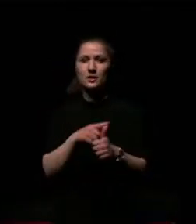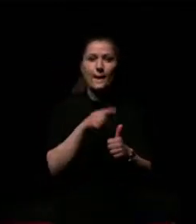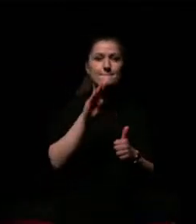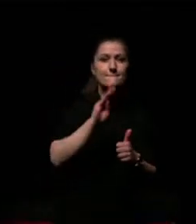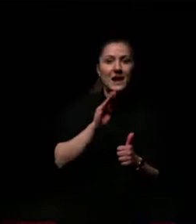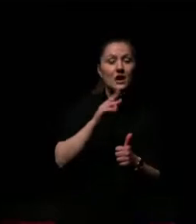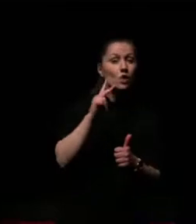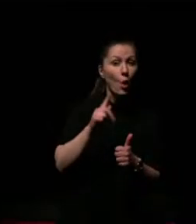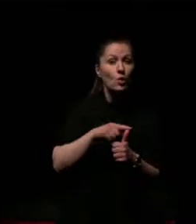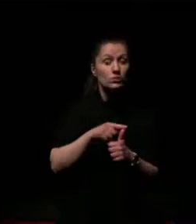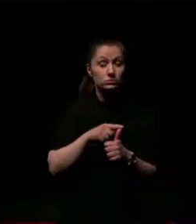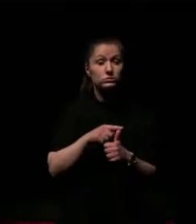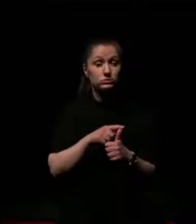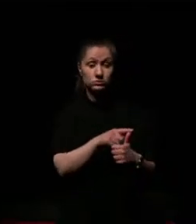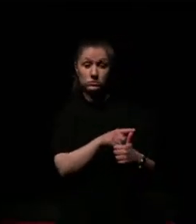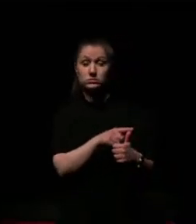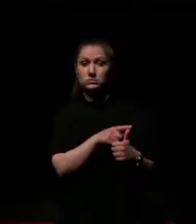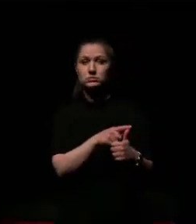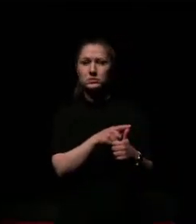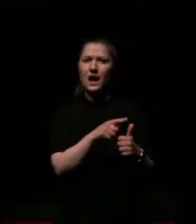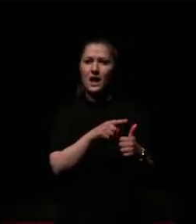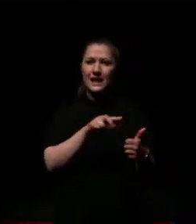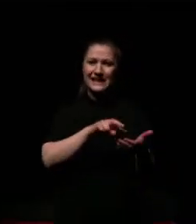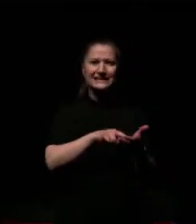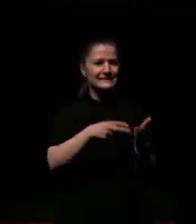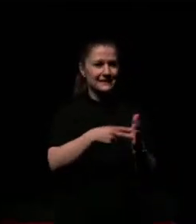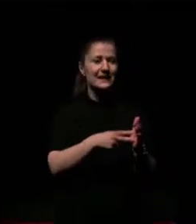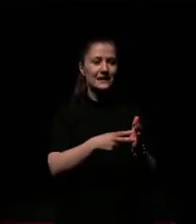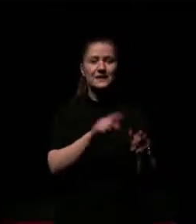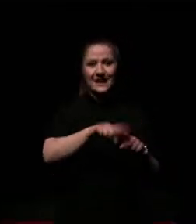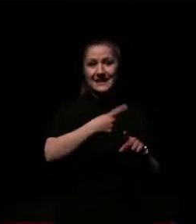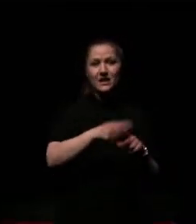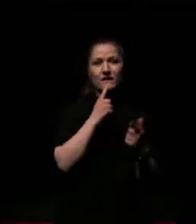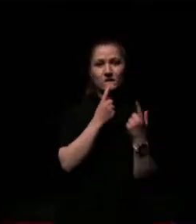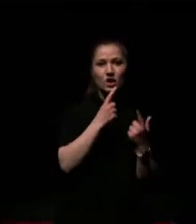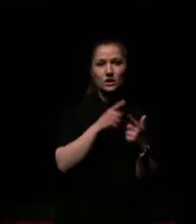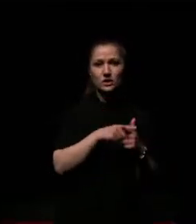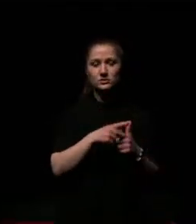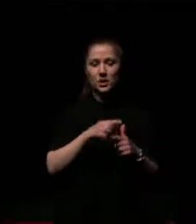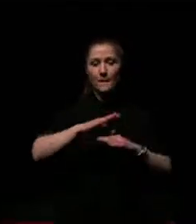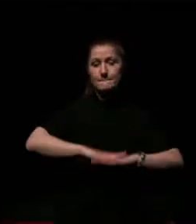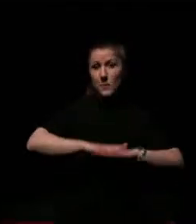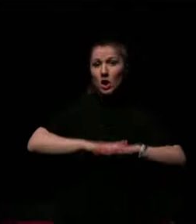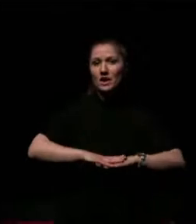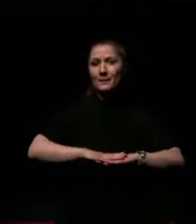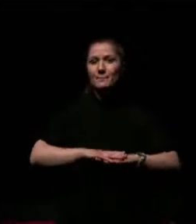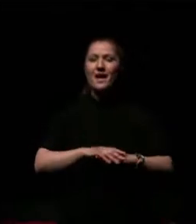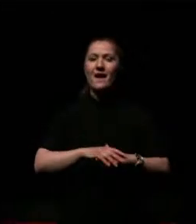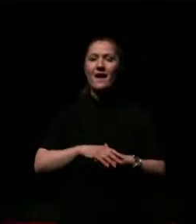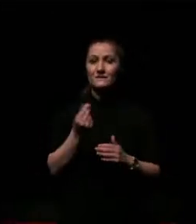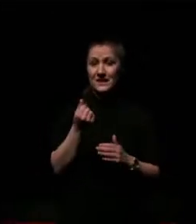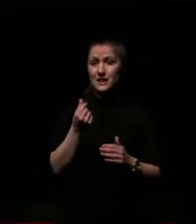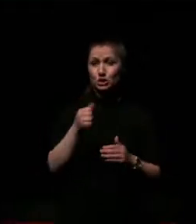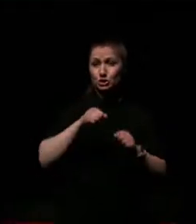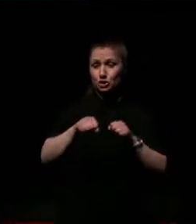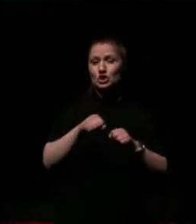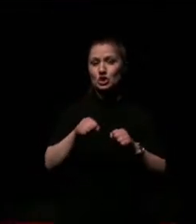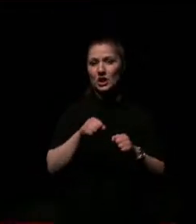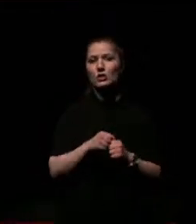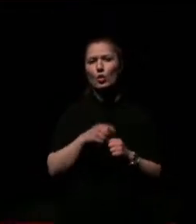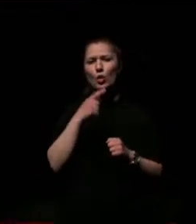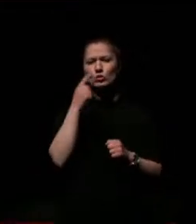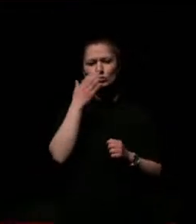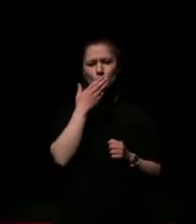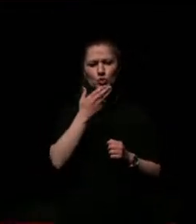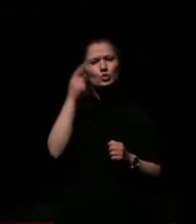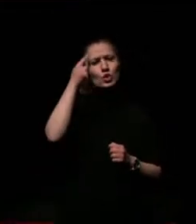Kvål, han blir da innstilt til gjenvalg. Bernhard har med sin bakgrunn som leder i Finansstyret veldig god kjennskap til hvordan rådet